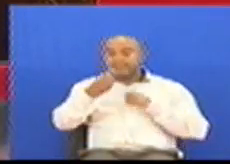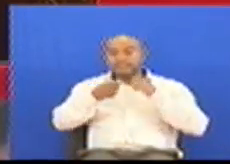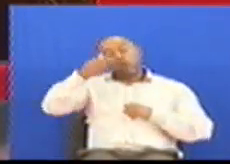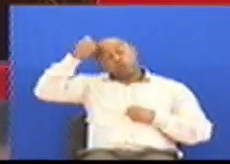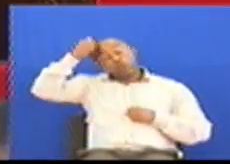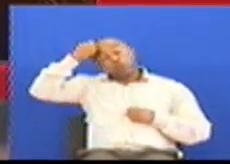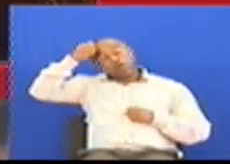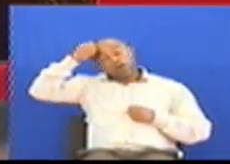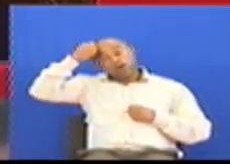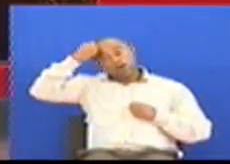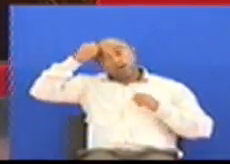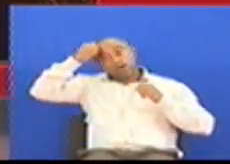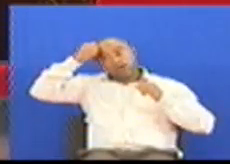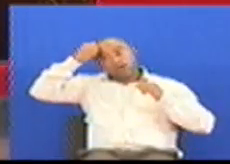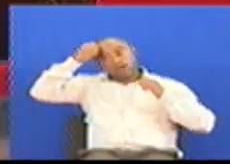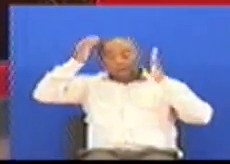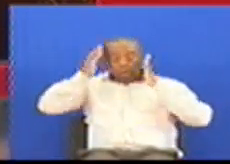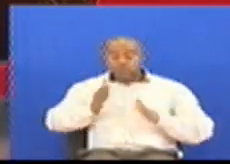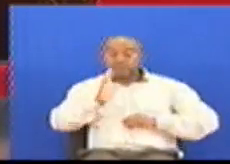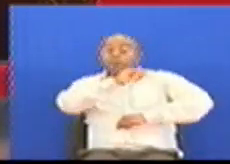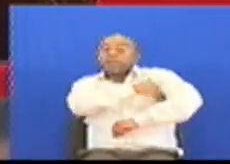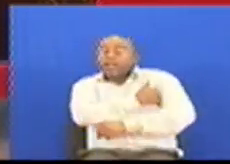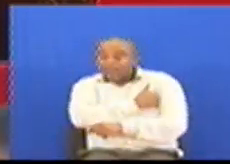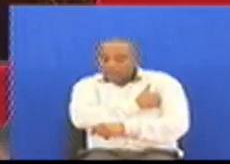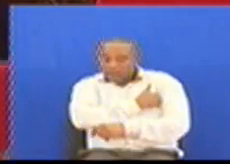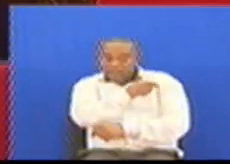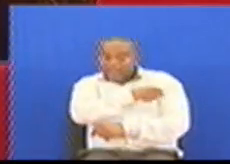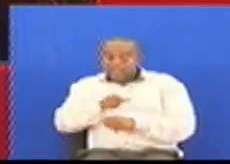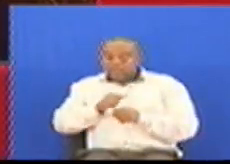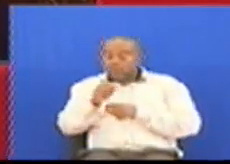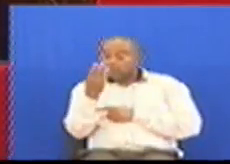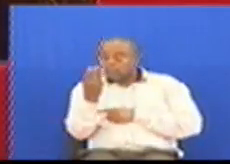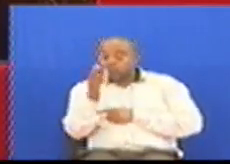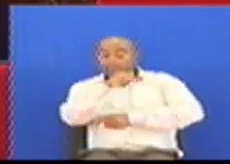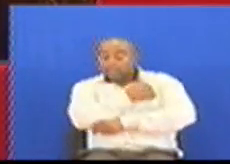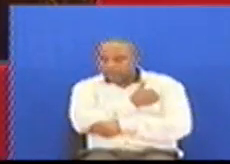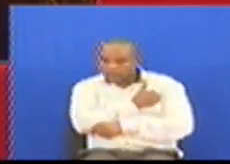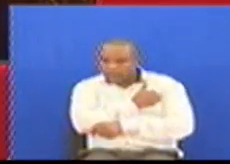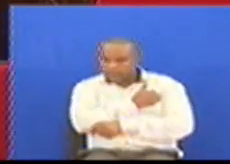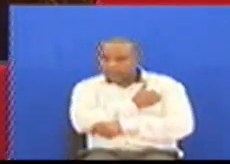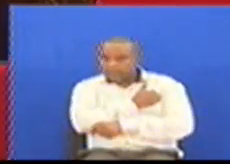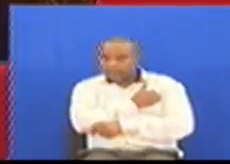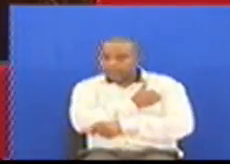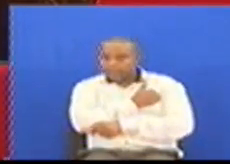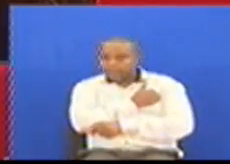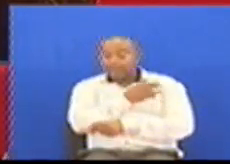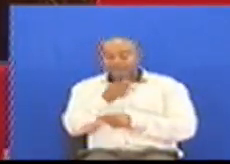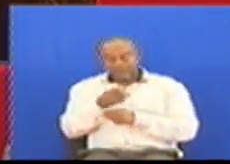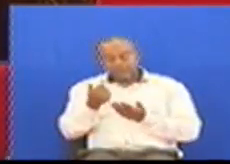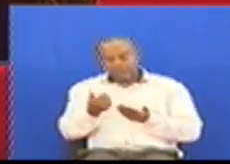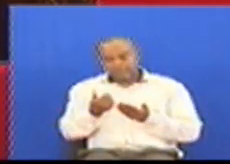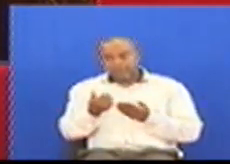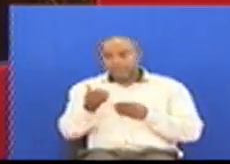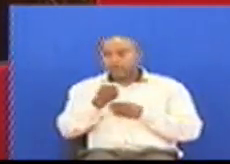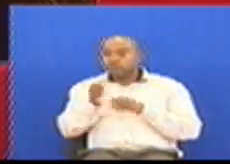mheshimiwa Mr. Ben au Benjamin William Mkapa, rais wa awamu ya tatu, na Mrisho Jakaya Kikwete, rais wa awamu ya nne, ni kwenye swala zima la